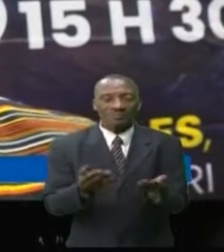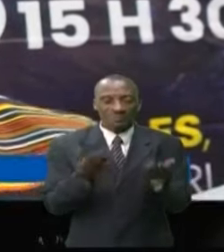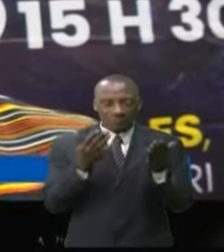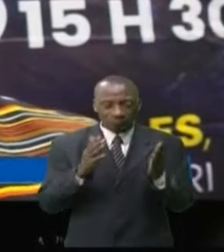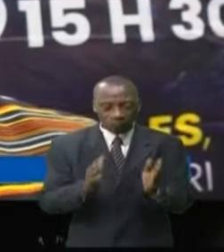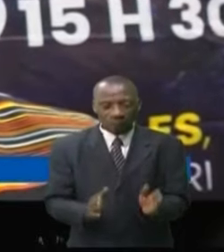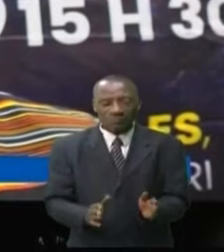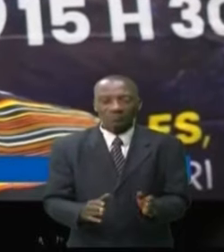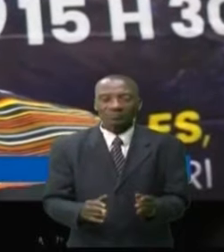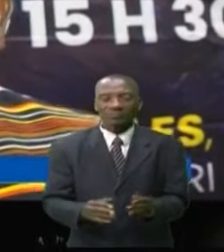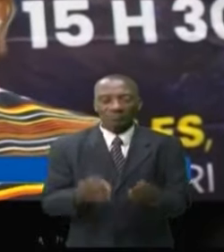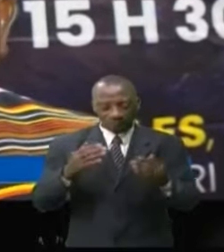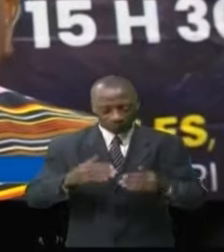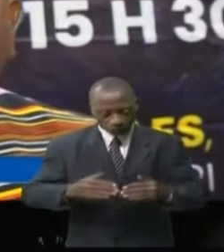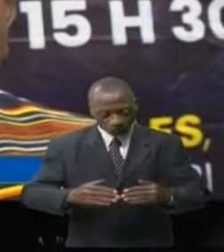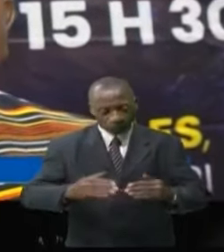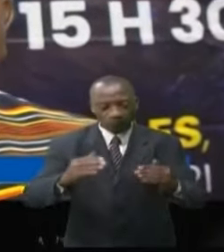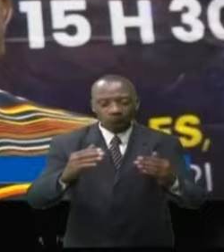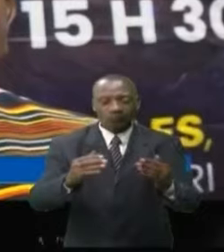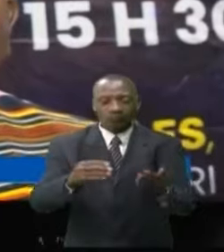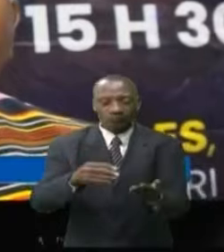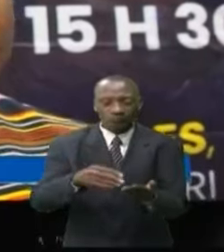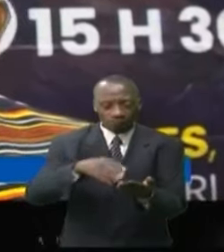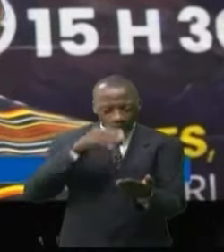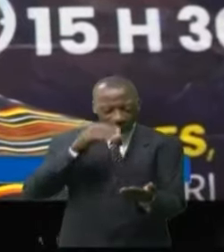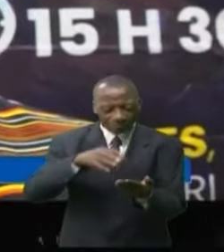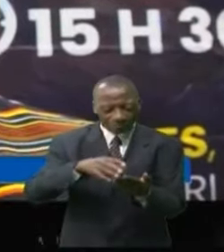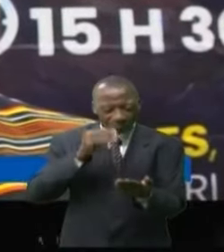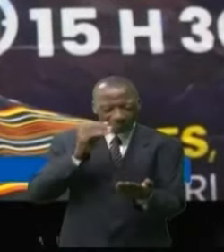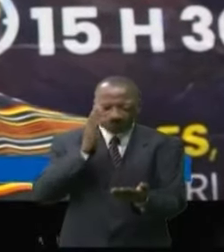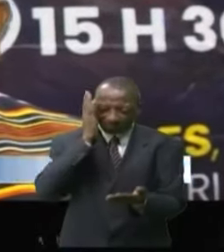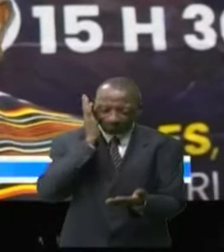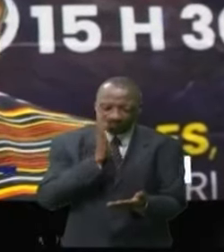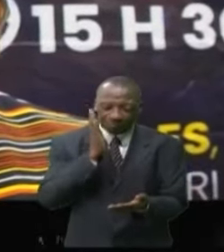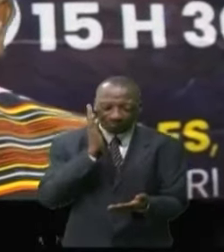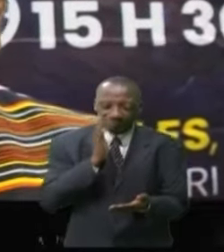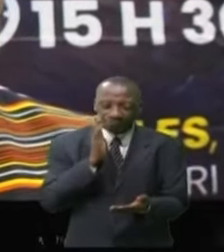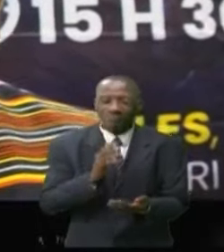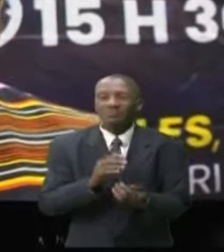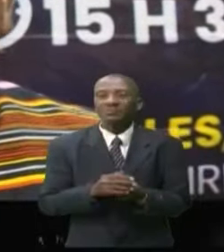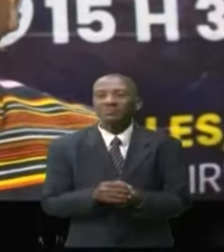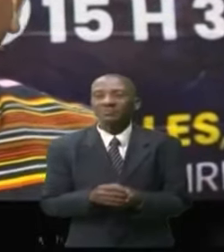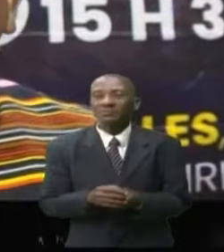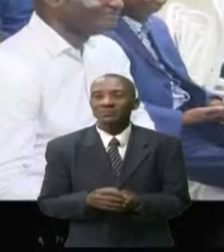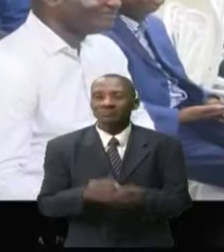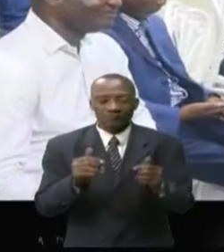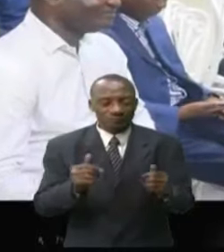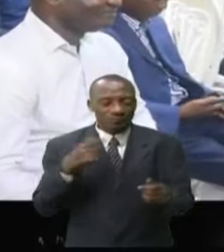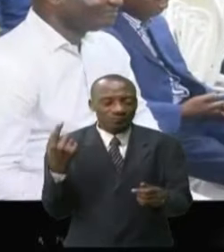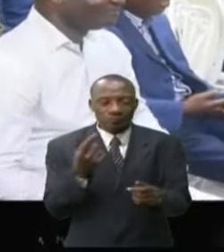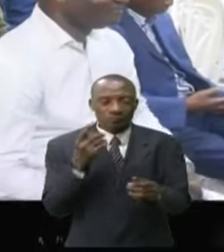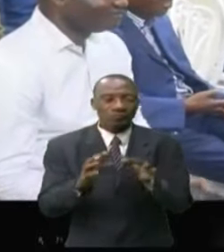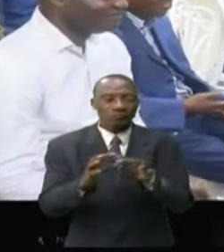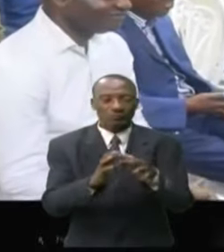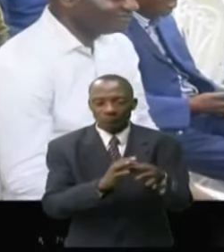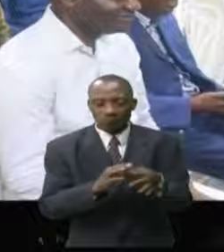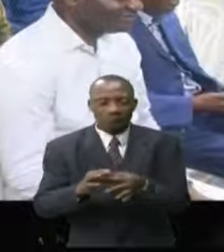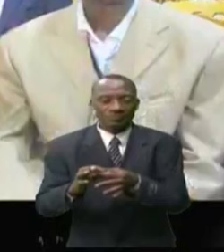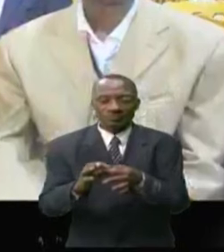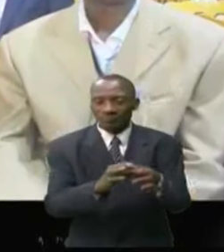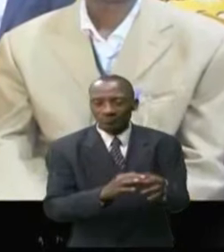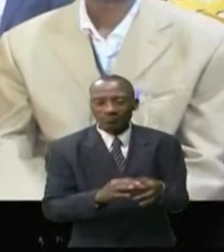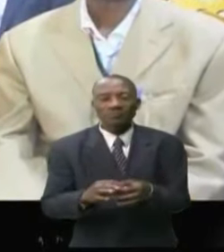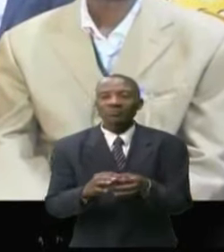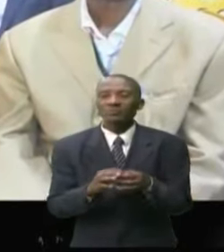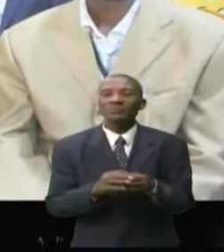qu'ils ont dit dans leur mot l'association va donc contribuer au développement de cet institut une note particulière la